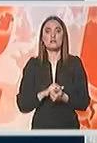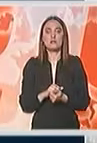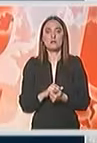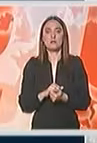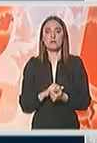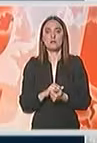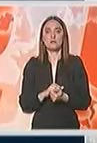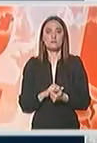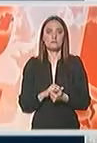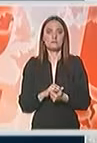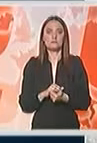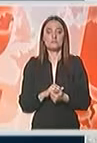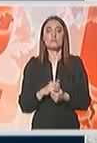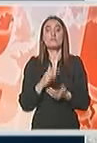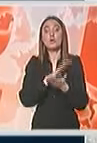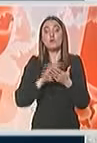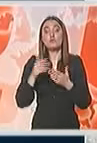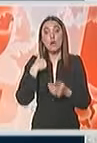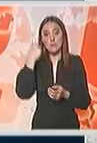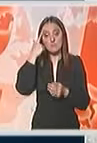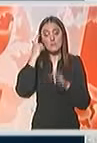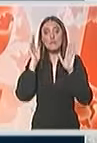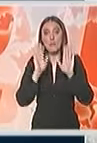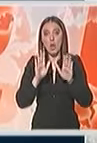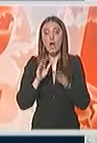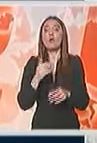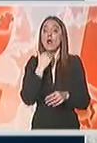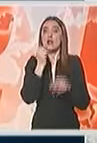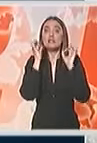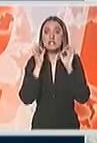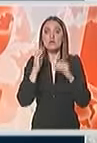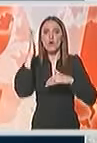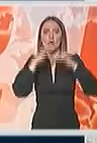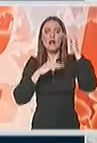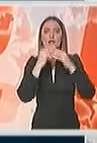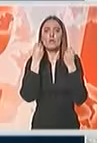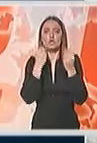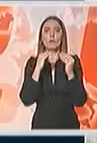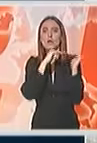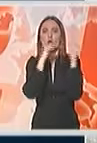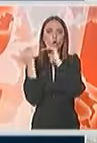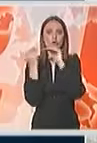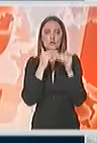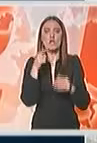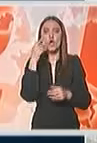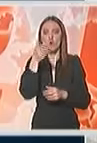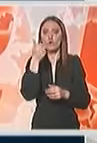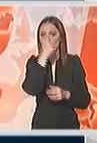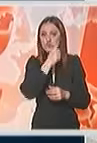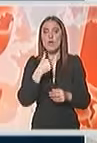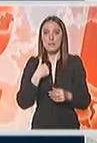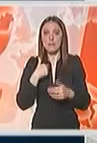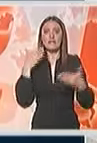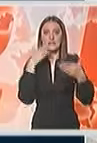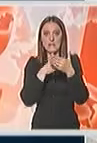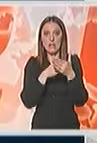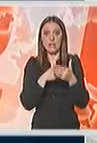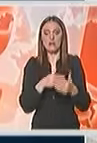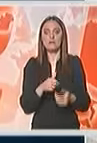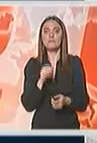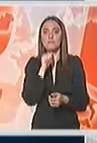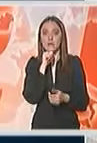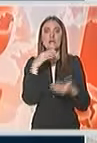prosto mislim da polako, ali sigurno gradimo dobre saradničke odnose, ono što je nama i cilj.